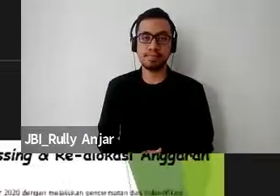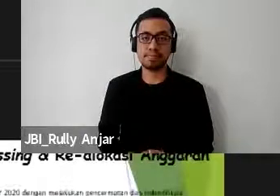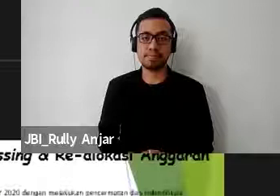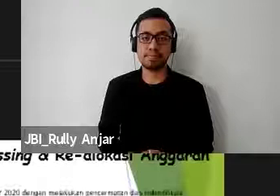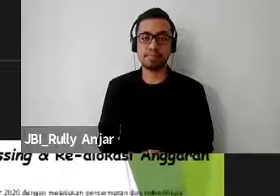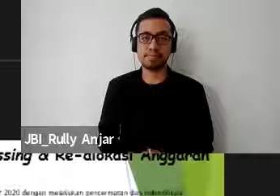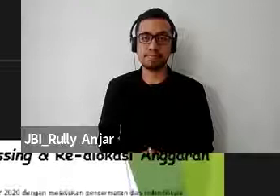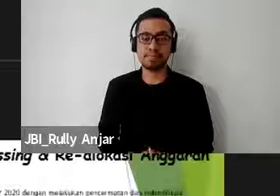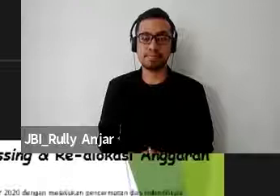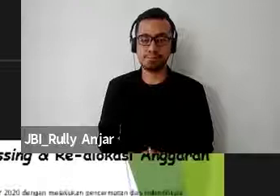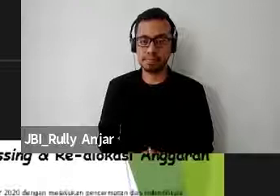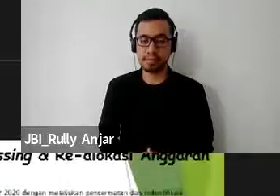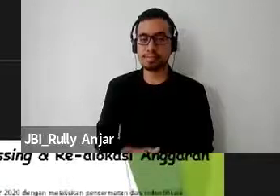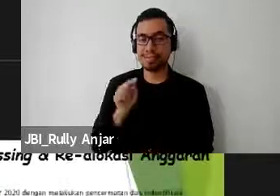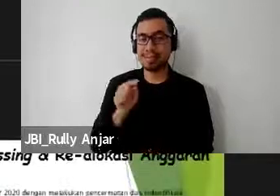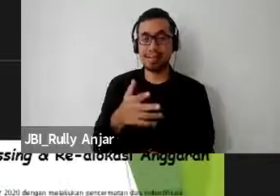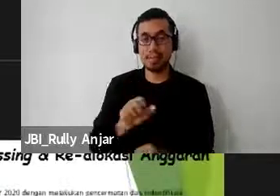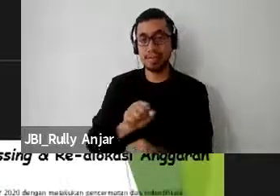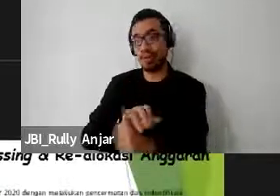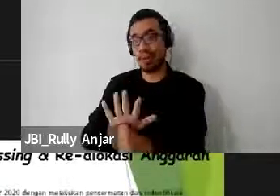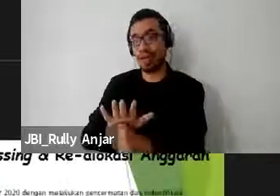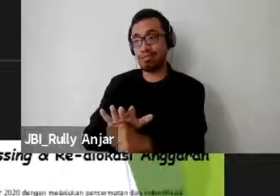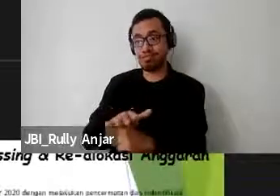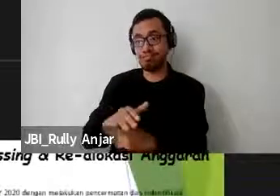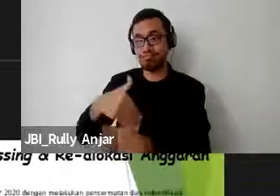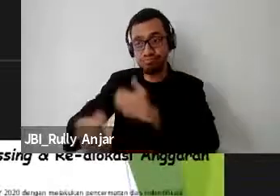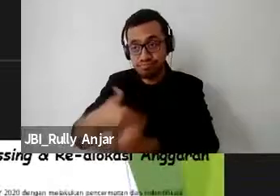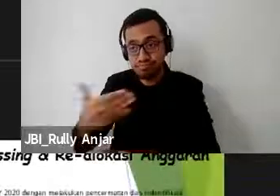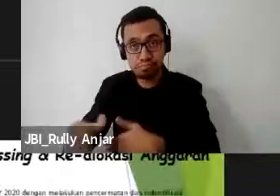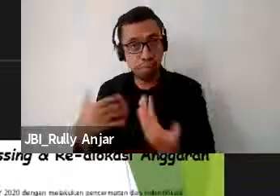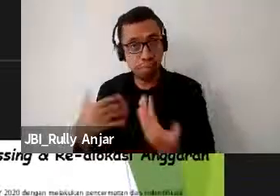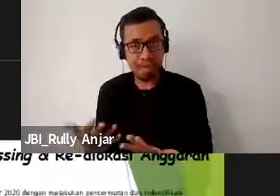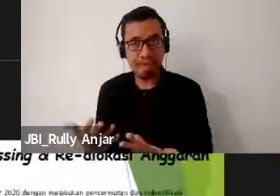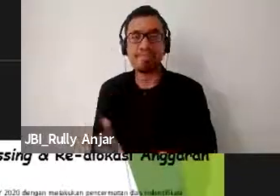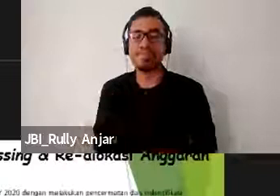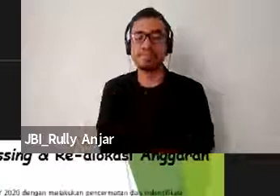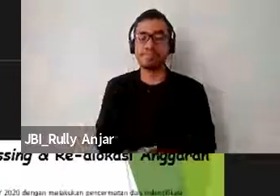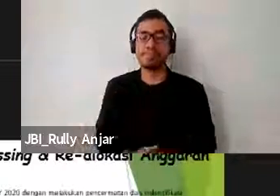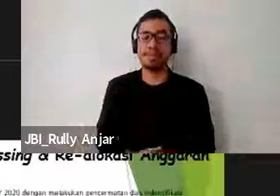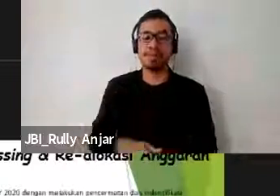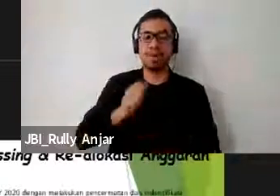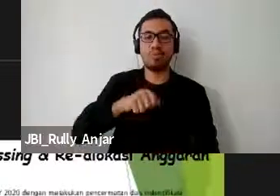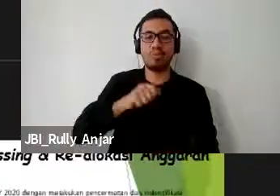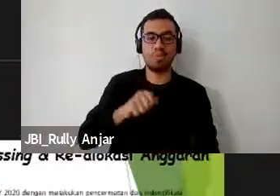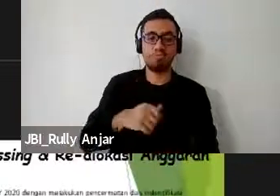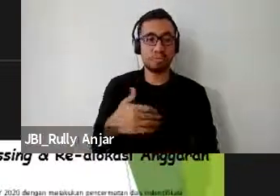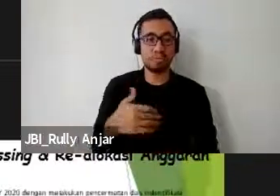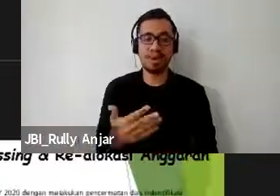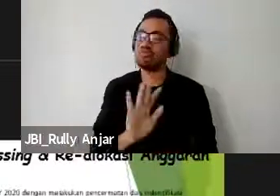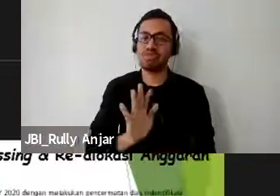penanganan COVID-19 di Daerah Istimewa Yogyakarta saat tanggap darurat, ini dasar hukumnya ya, kita nggak usah bahas satu